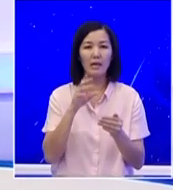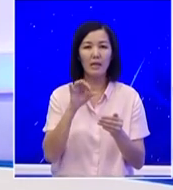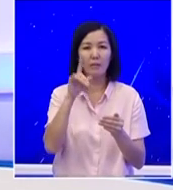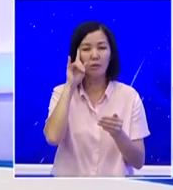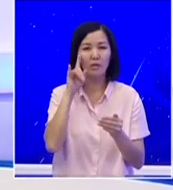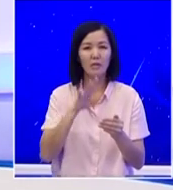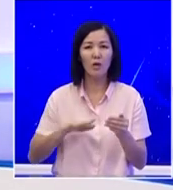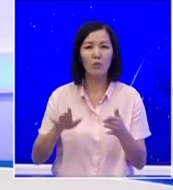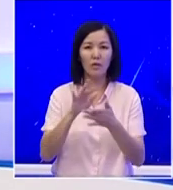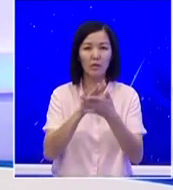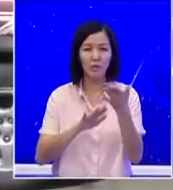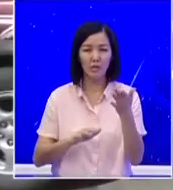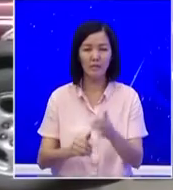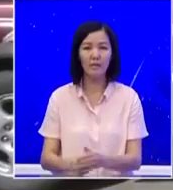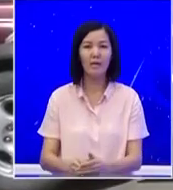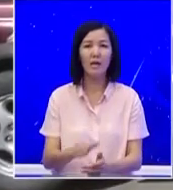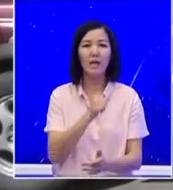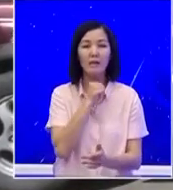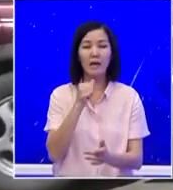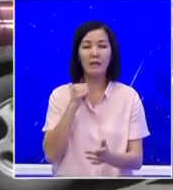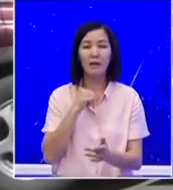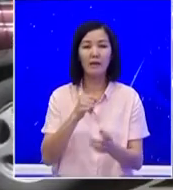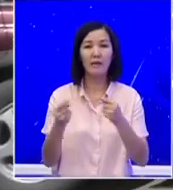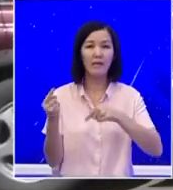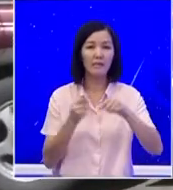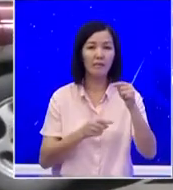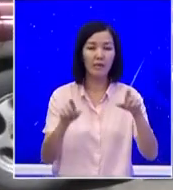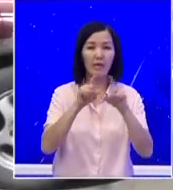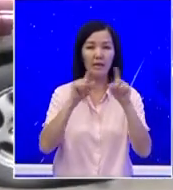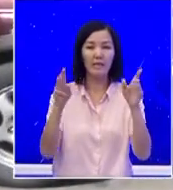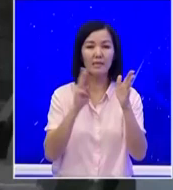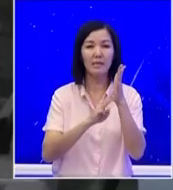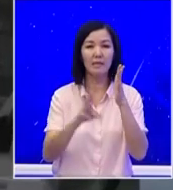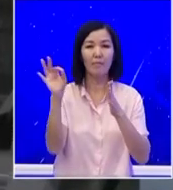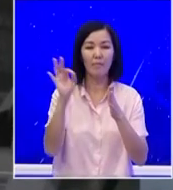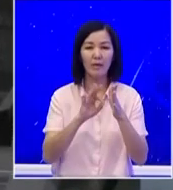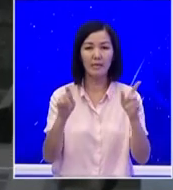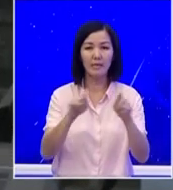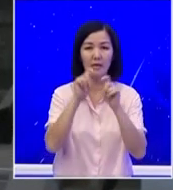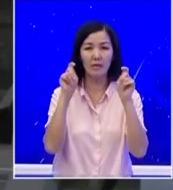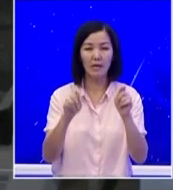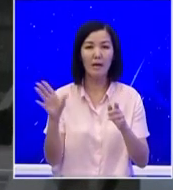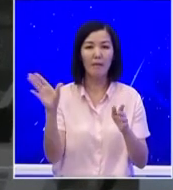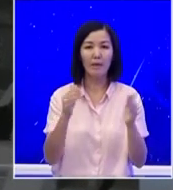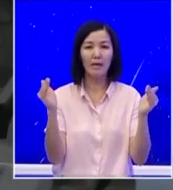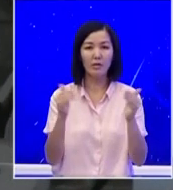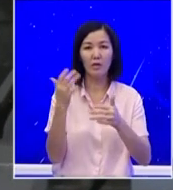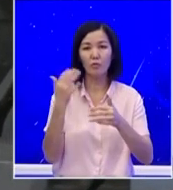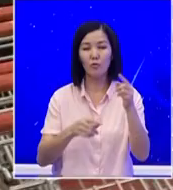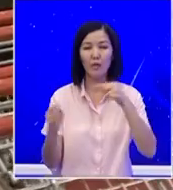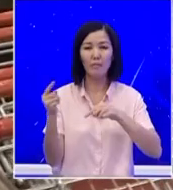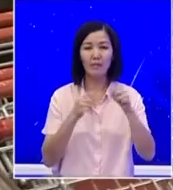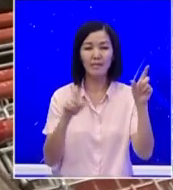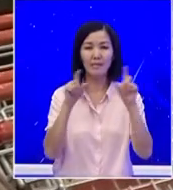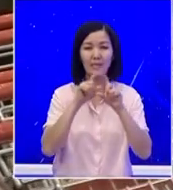жалғасты. Талғар ауданында кәсіпкерлік субъектілердің 80% жұмыс істеп жатыр. Барлығы шағын және орта бизнес